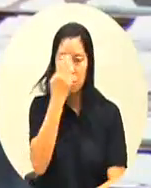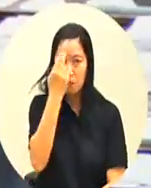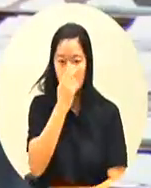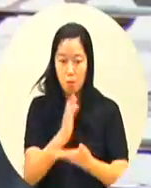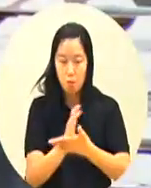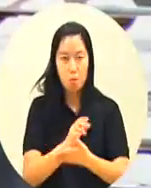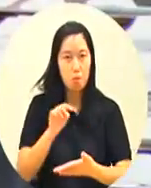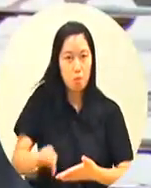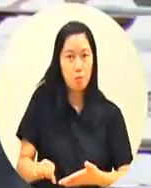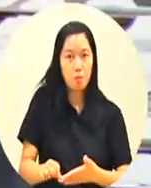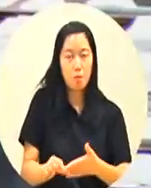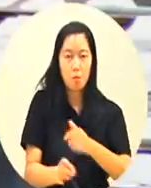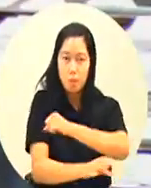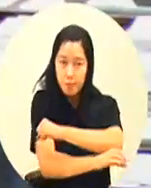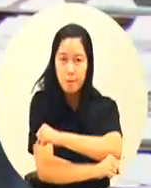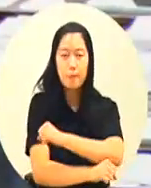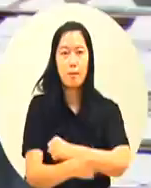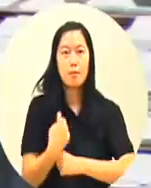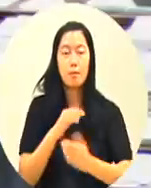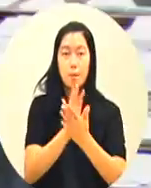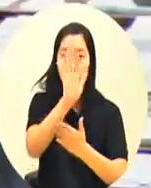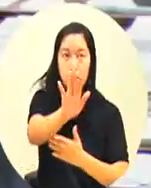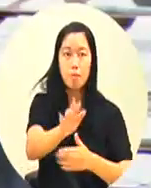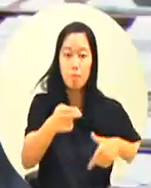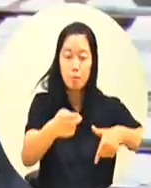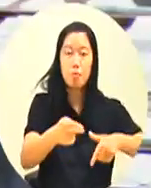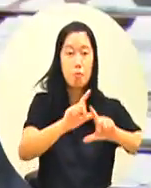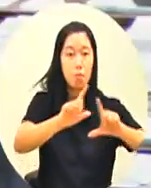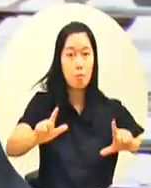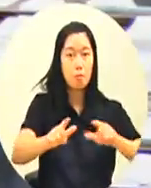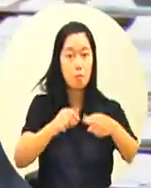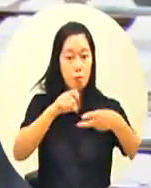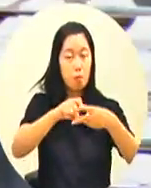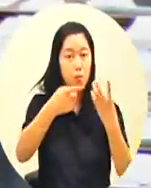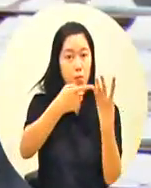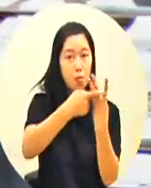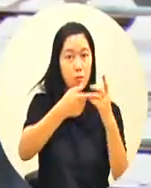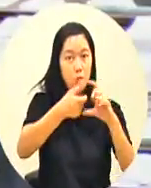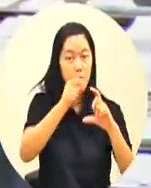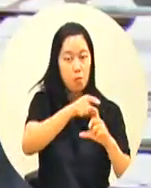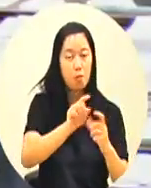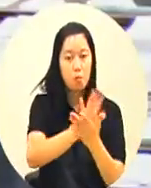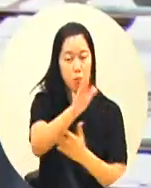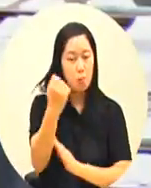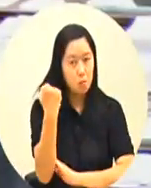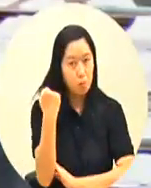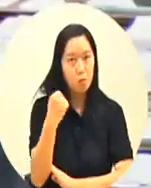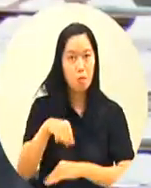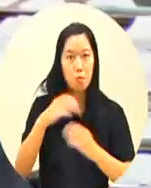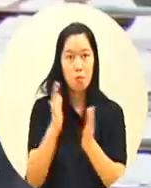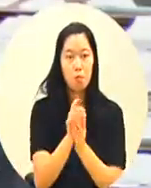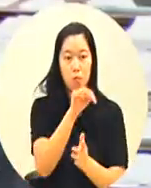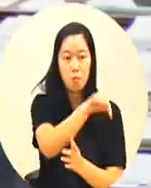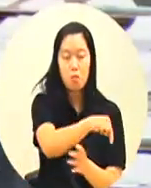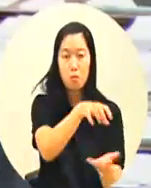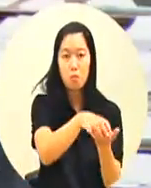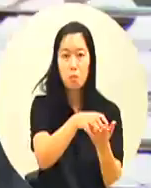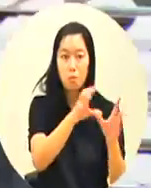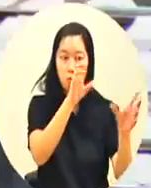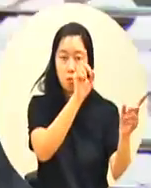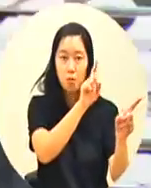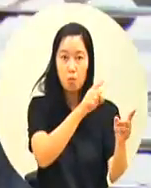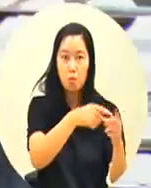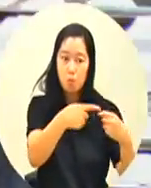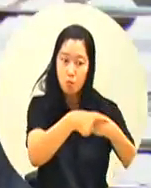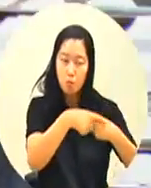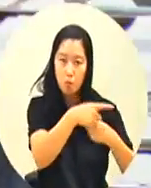是一个基准，将来人大工业区做了什么样的努力，其实都是要以那个基准可不可以让健